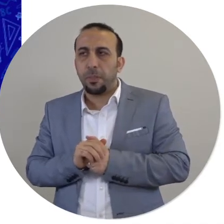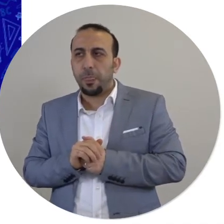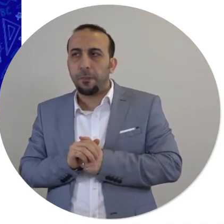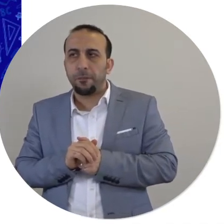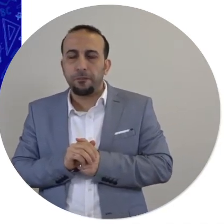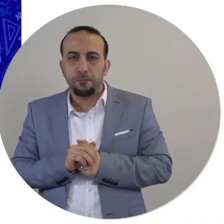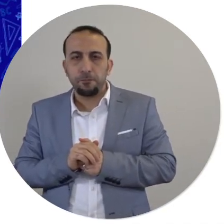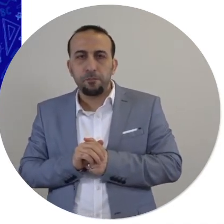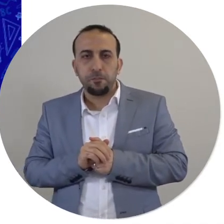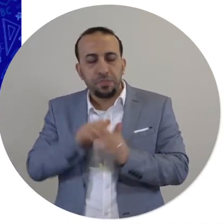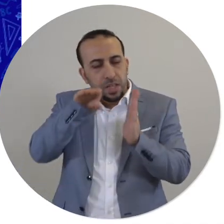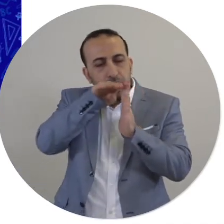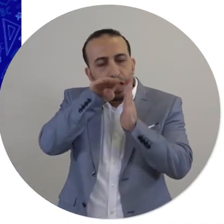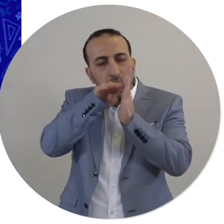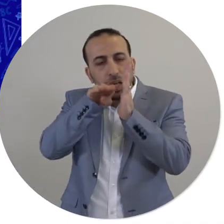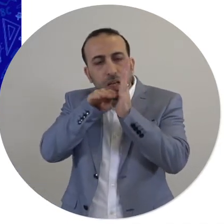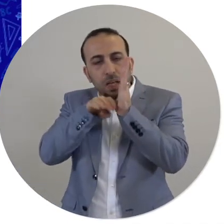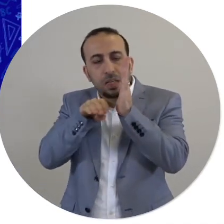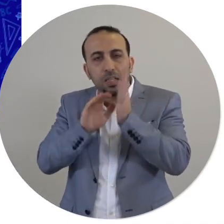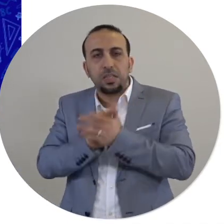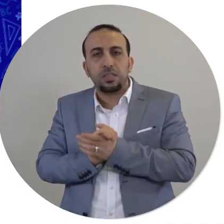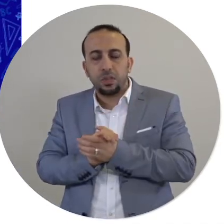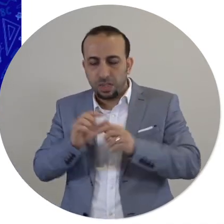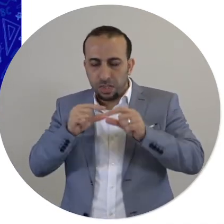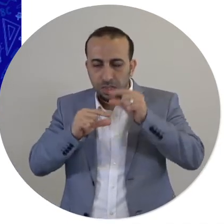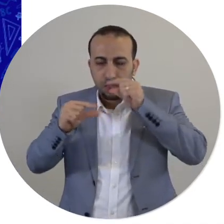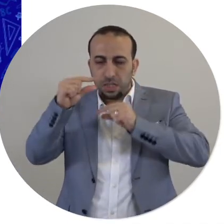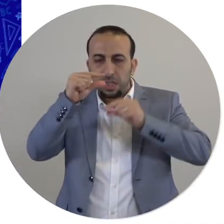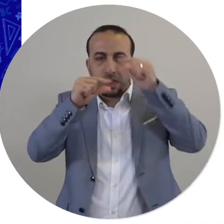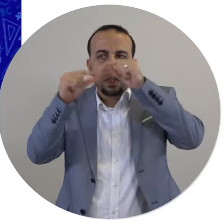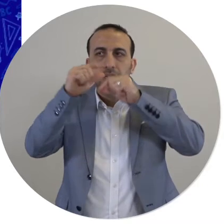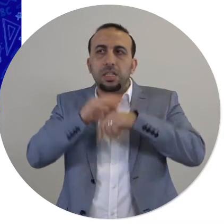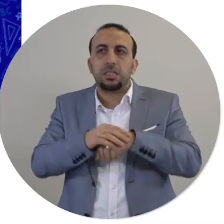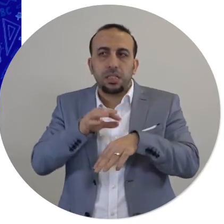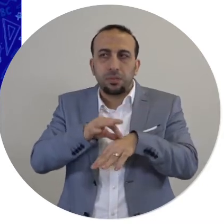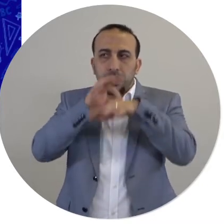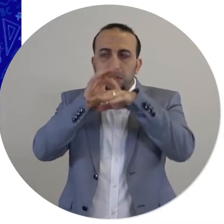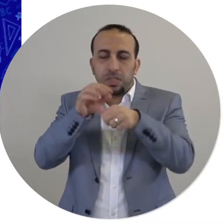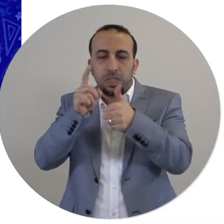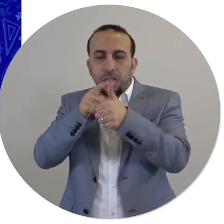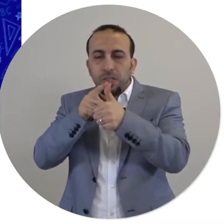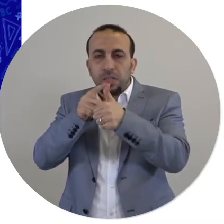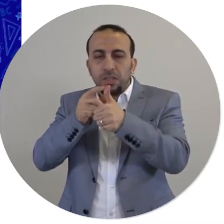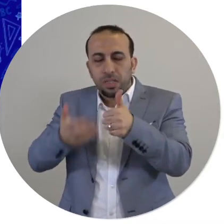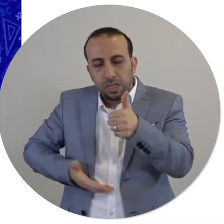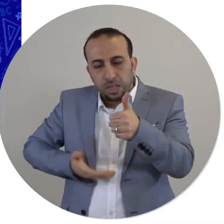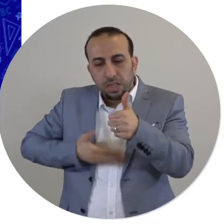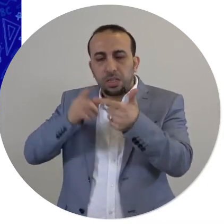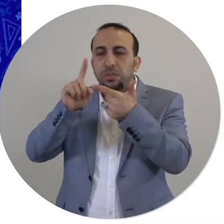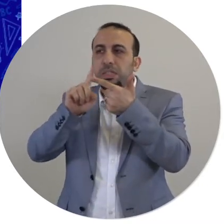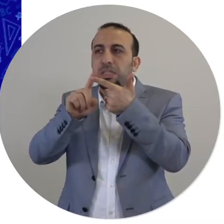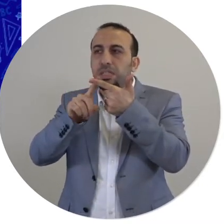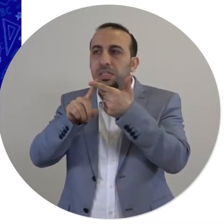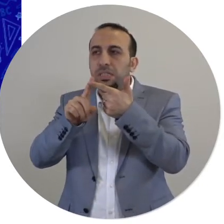للتركيب السكاني عدة أنواع، منها التركيب العمري، التركيب النوعي، والتركيب العمري والنوعي، والتركيب